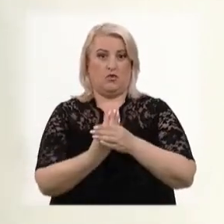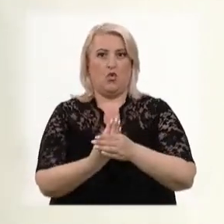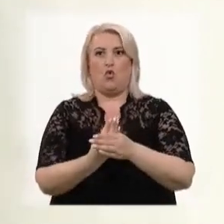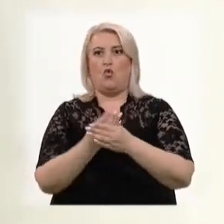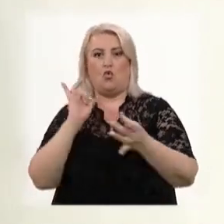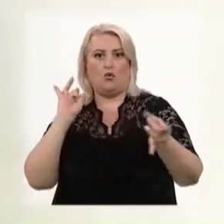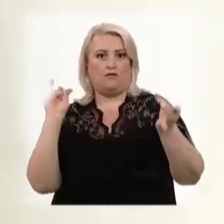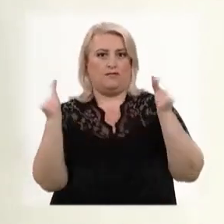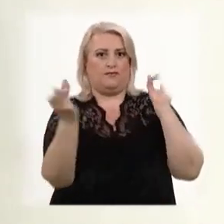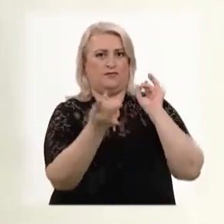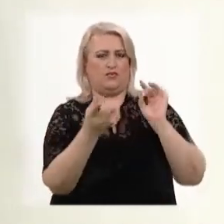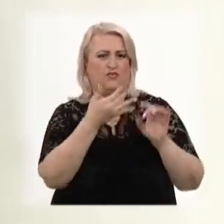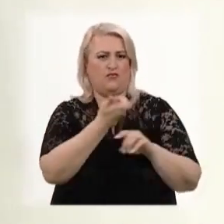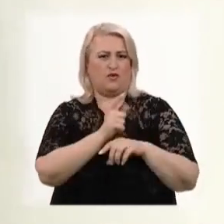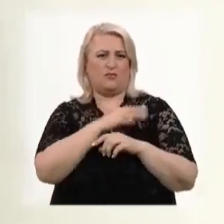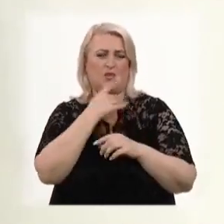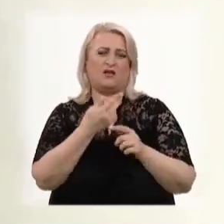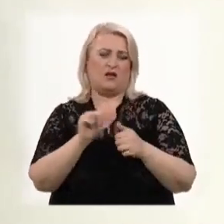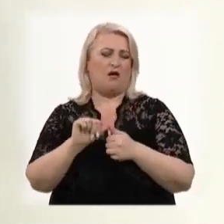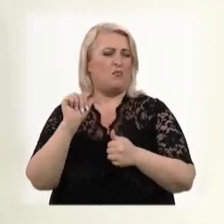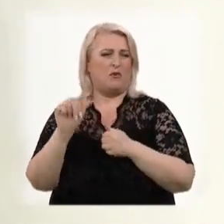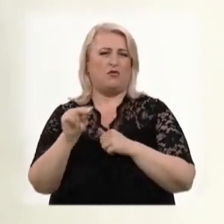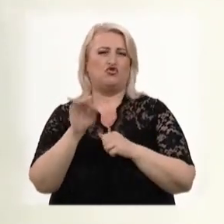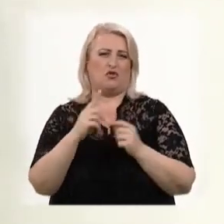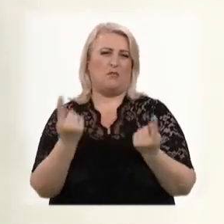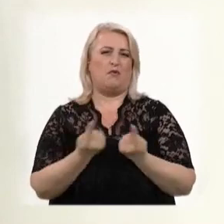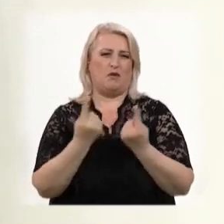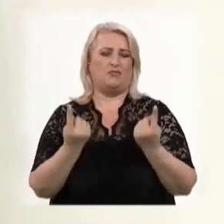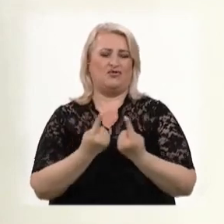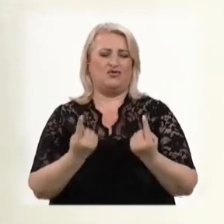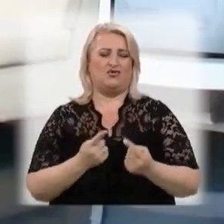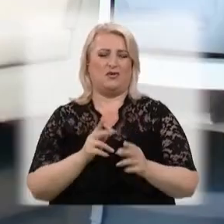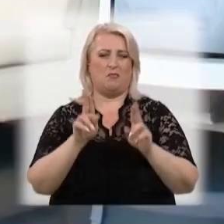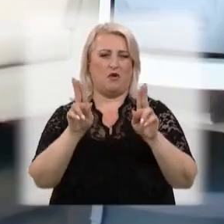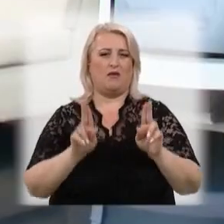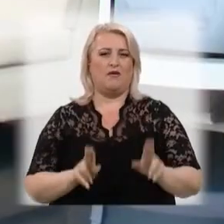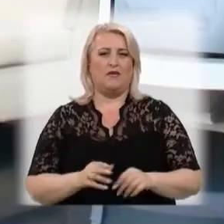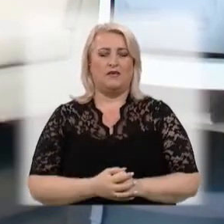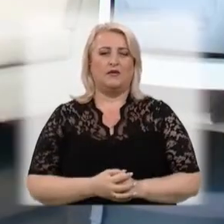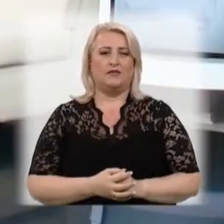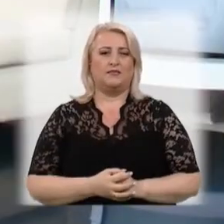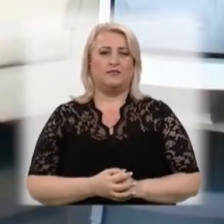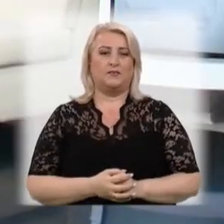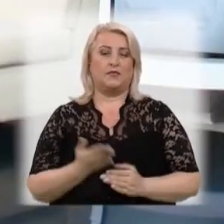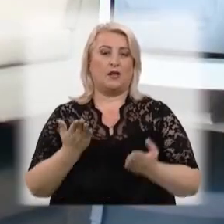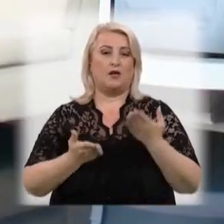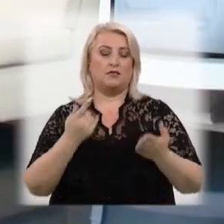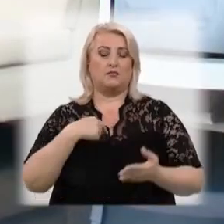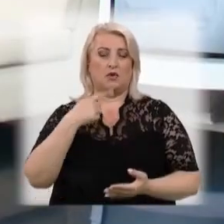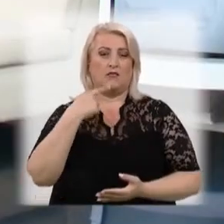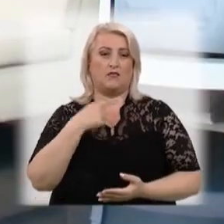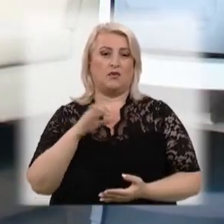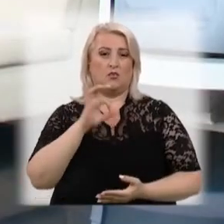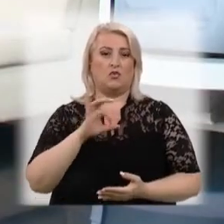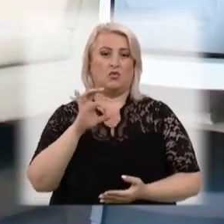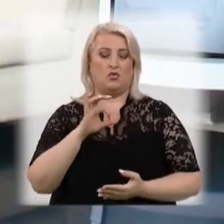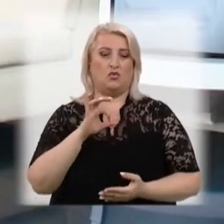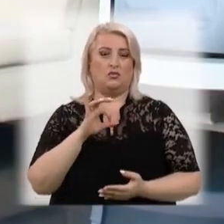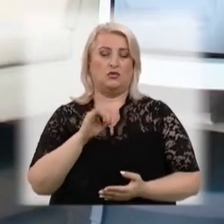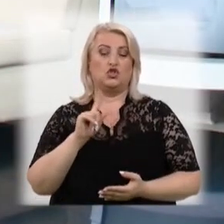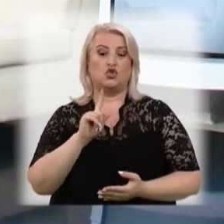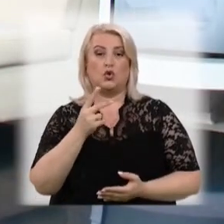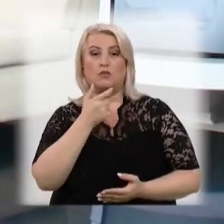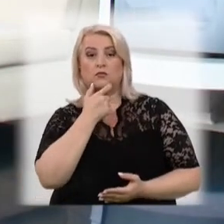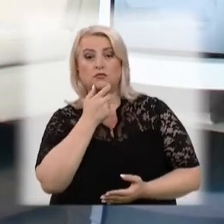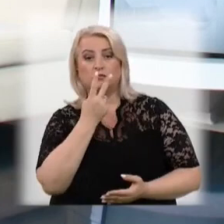multă lume dar asta este o excepție decât o regulă de marketing respectiv dacă noi vorbim de ceea ce să cer sau ce